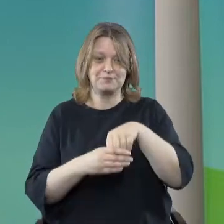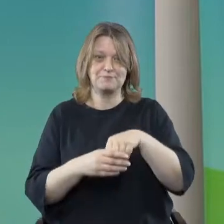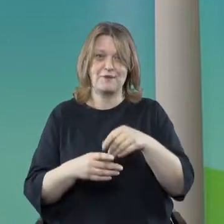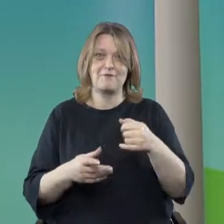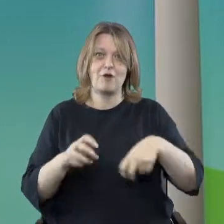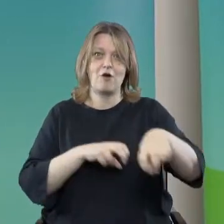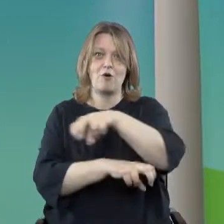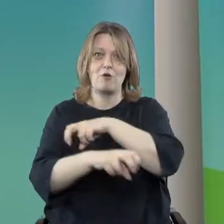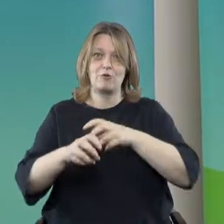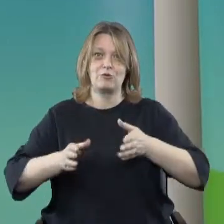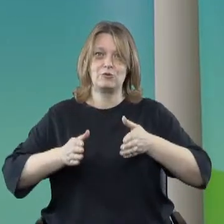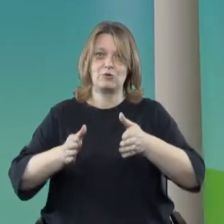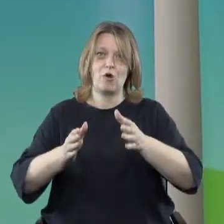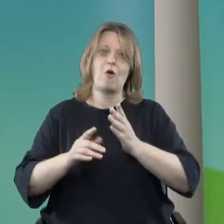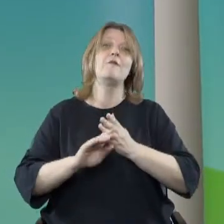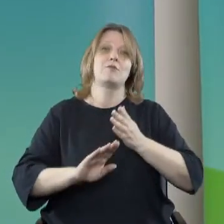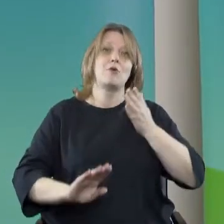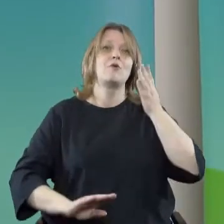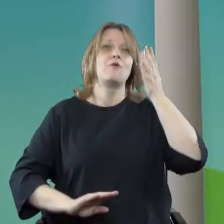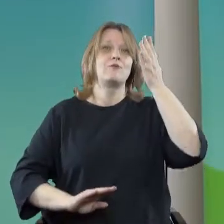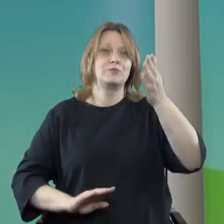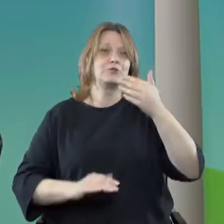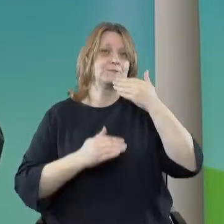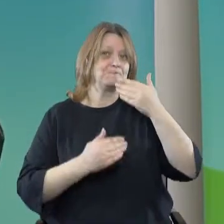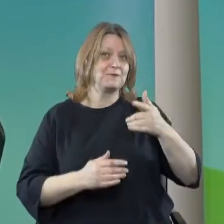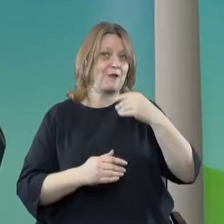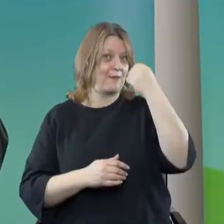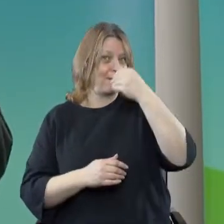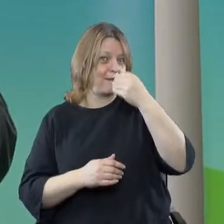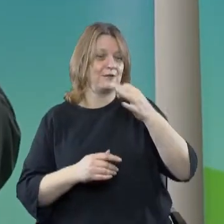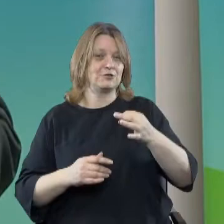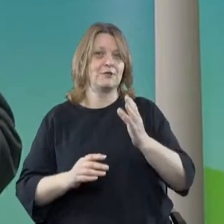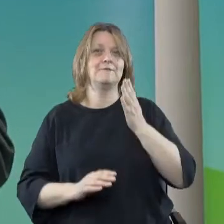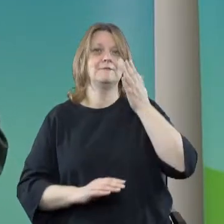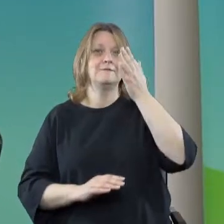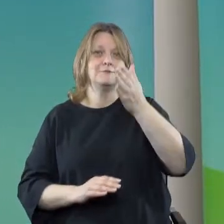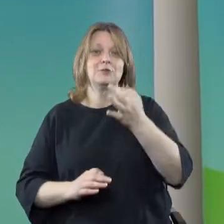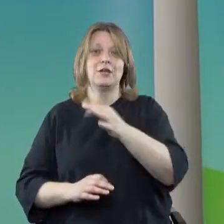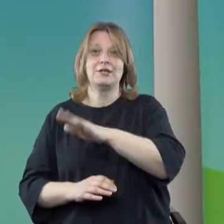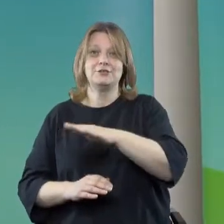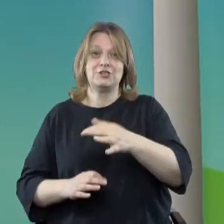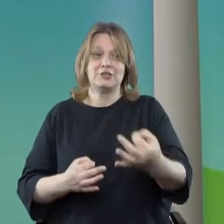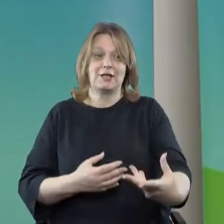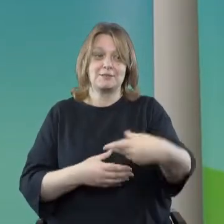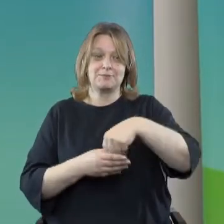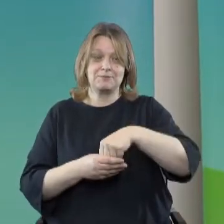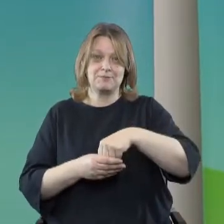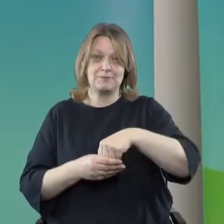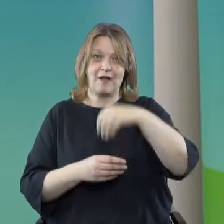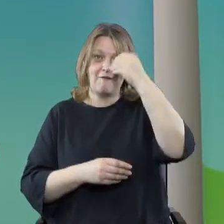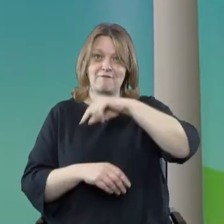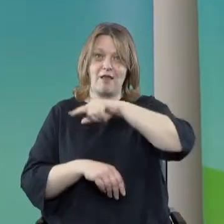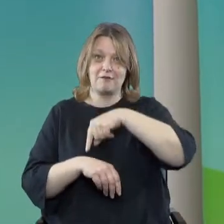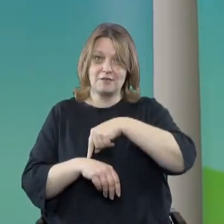jestem przekonany, że przełoży się w przyszłości na to, że te dzieci, które biorą udział w tych lekcjach, będą